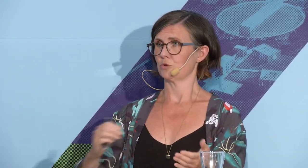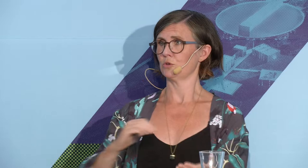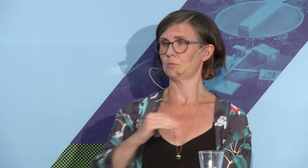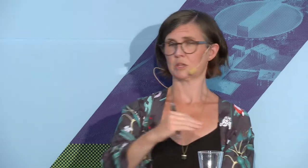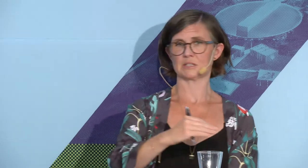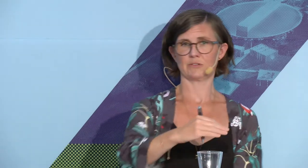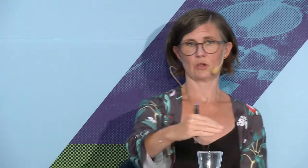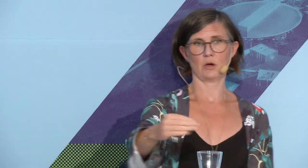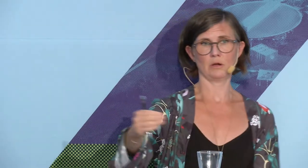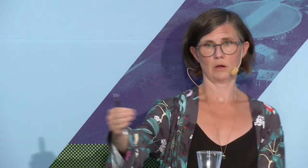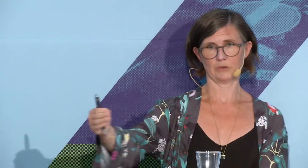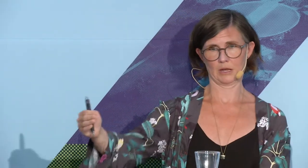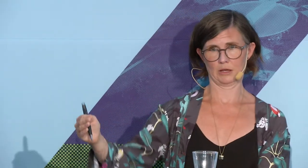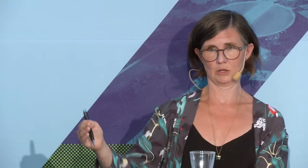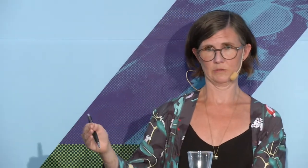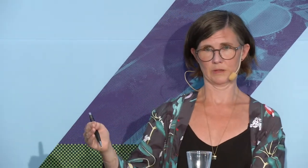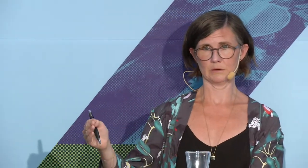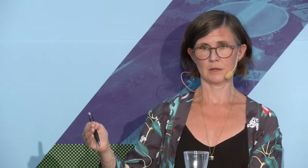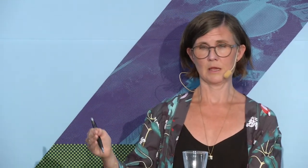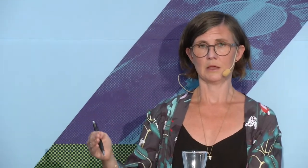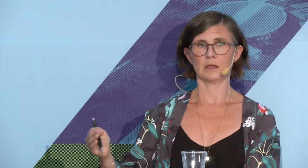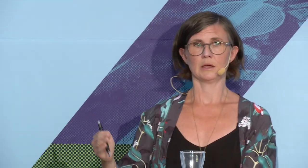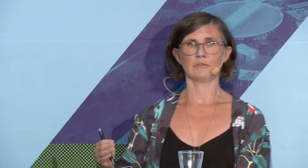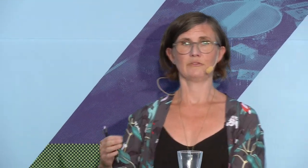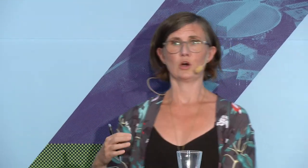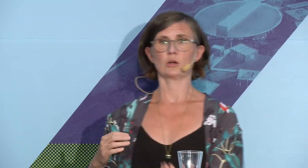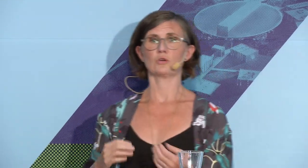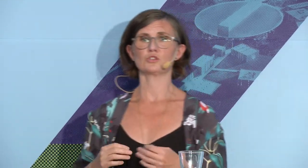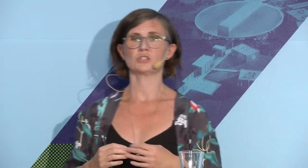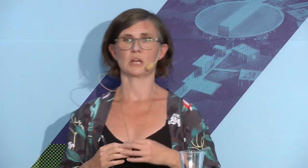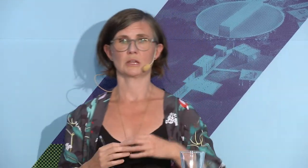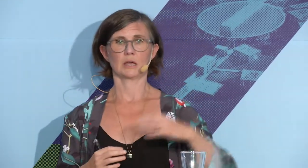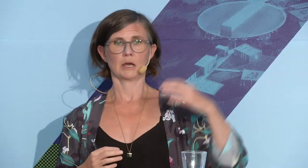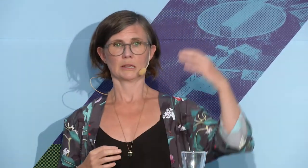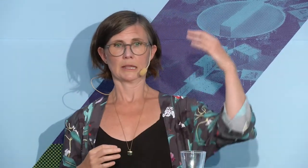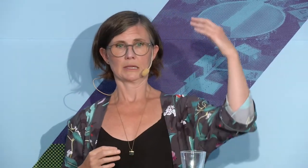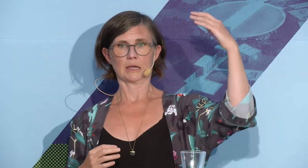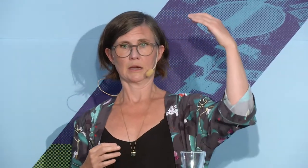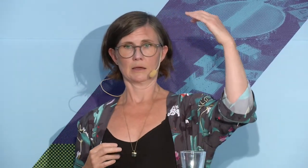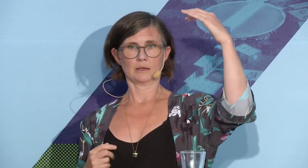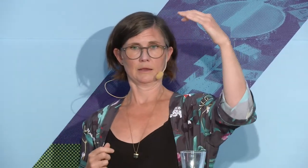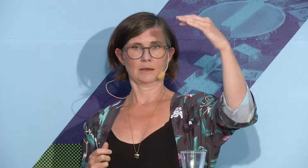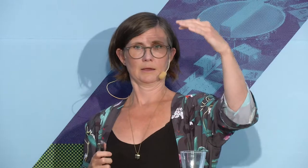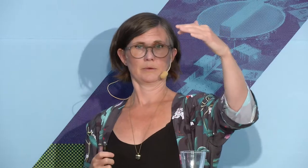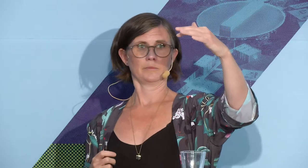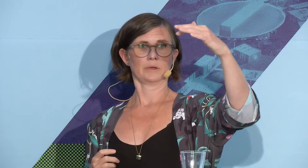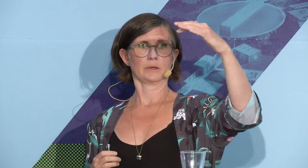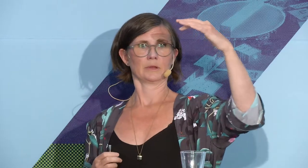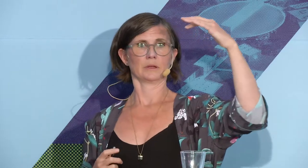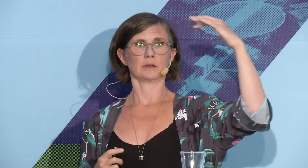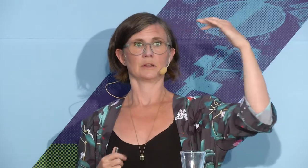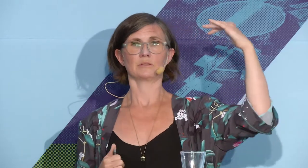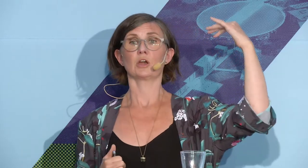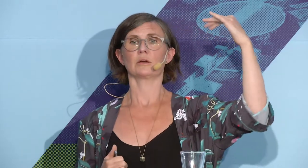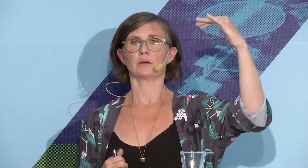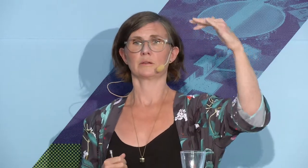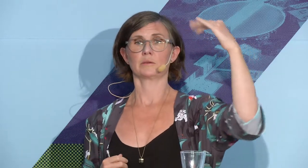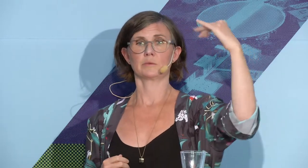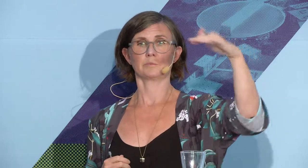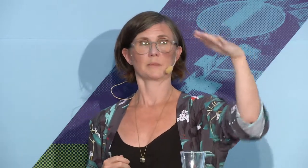i en diskussion, hur mycket ska vi ta av den här ytan? Vad kostar det att lägga